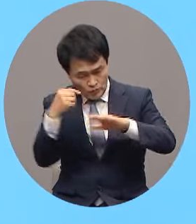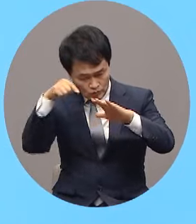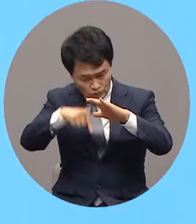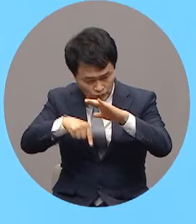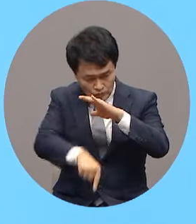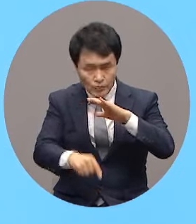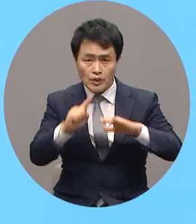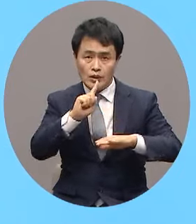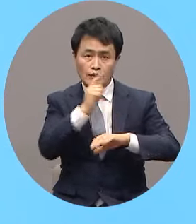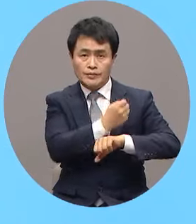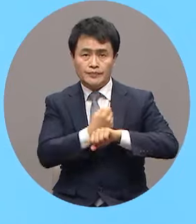방침입니다